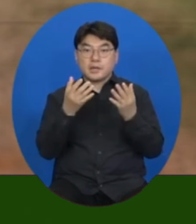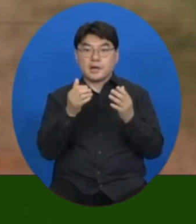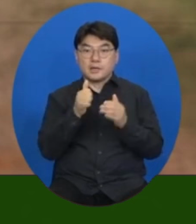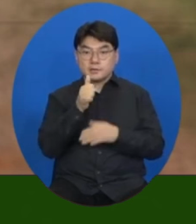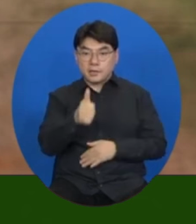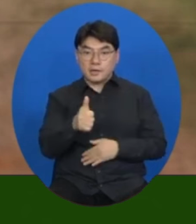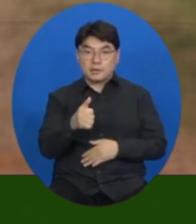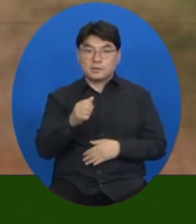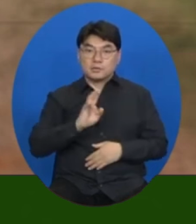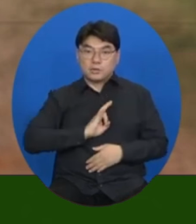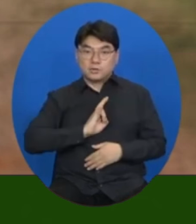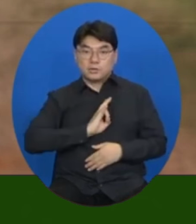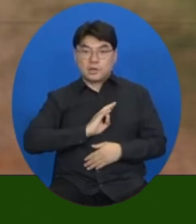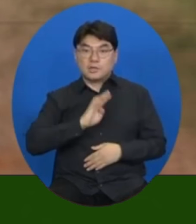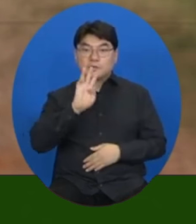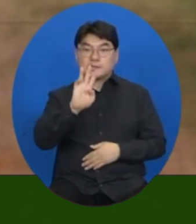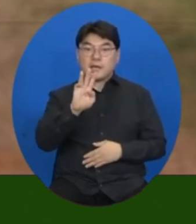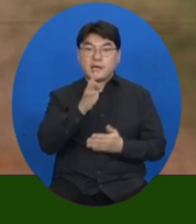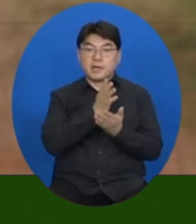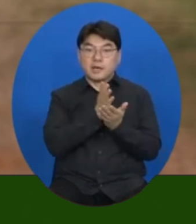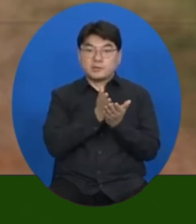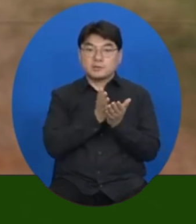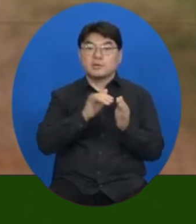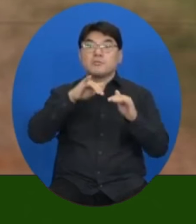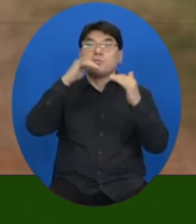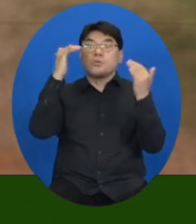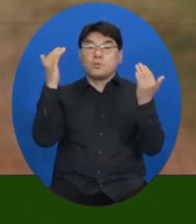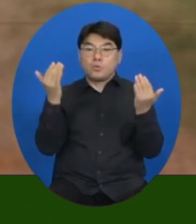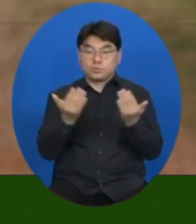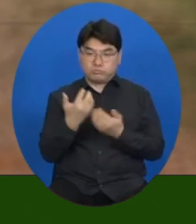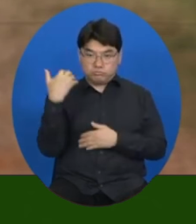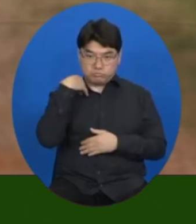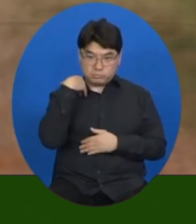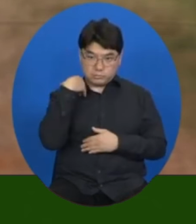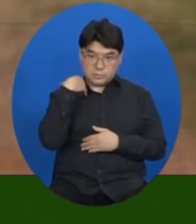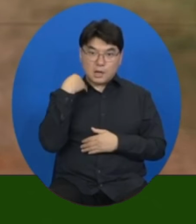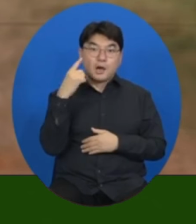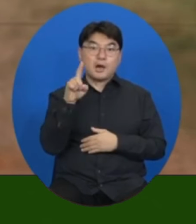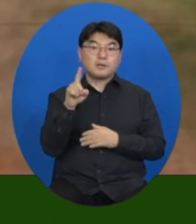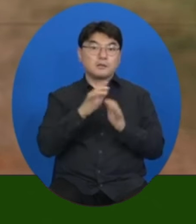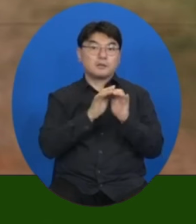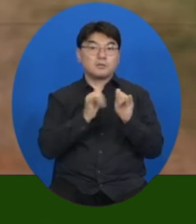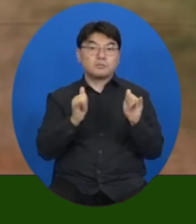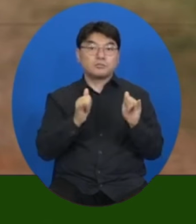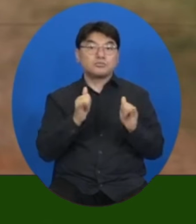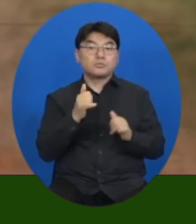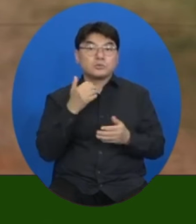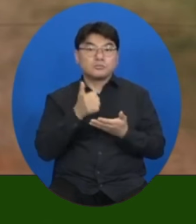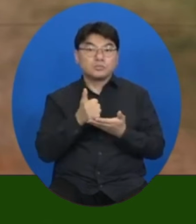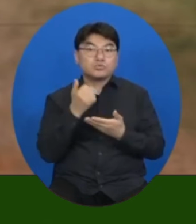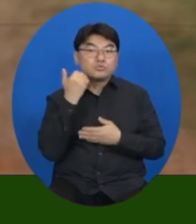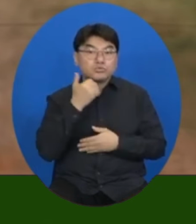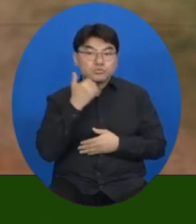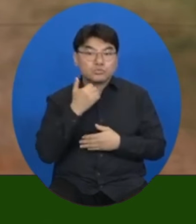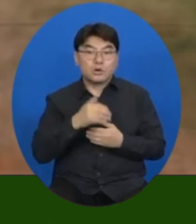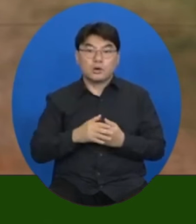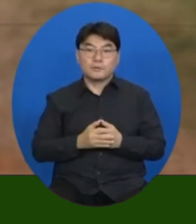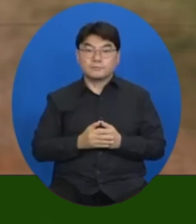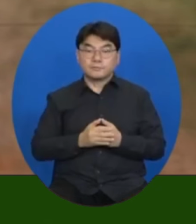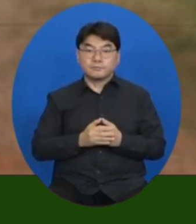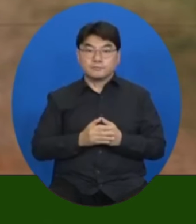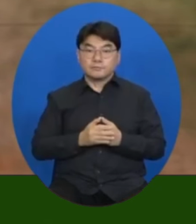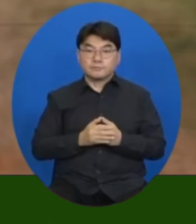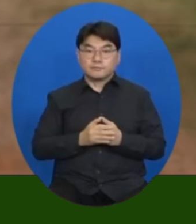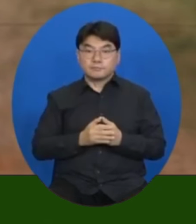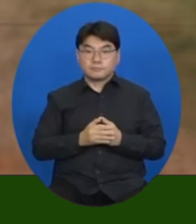선지자이 세 가지 직분을 다 가진 한 분 지금까지는 왕 따로 선지자 따로 제사장